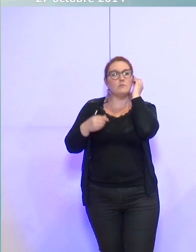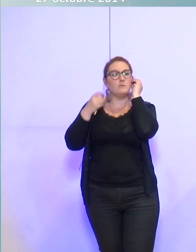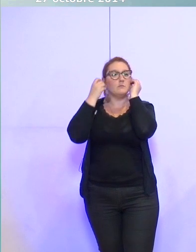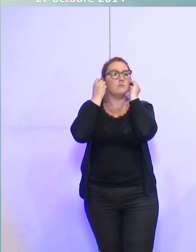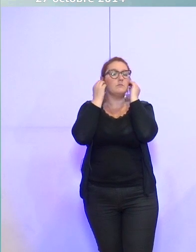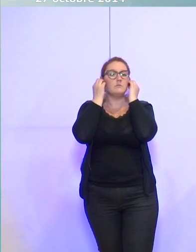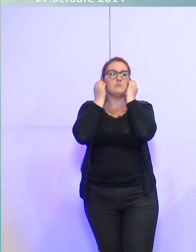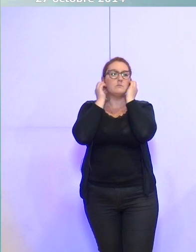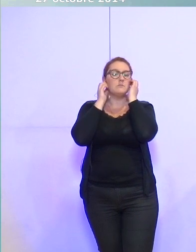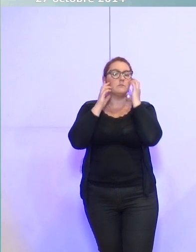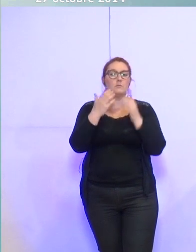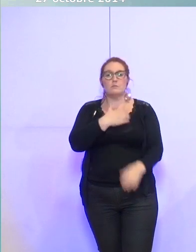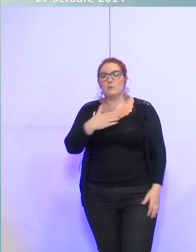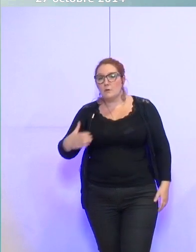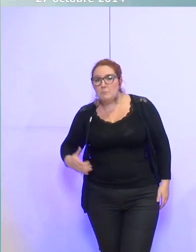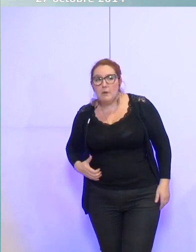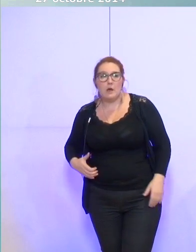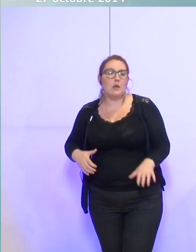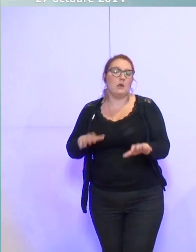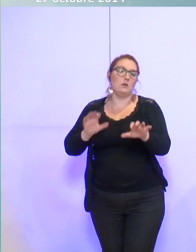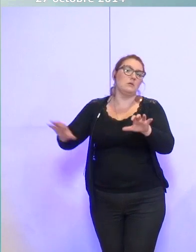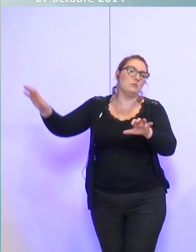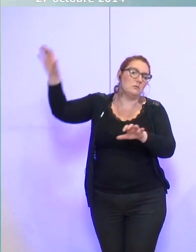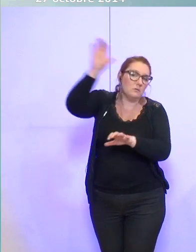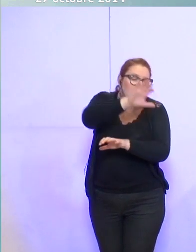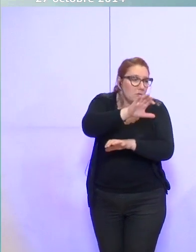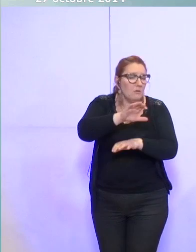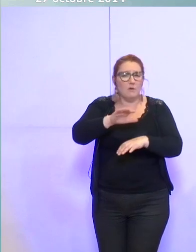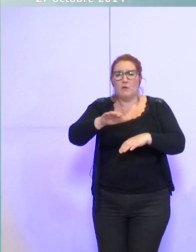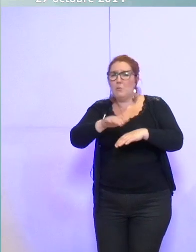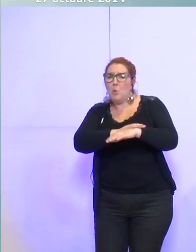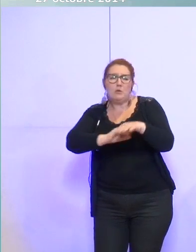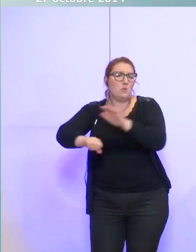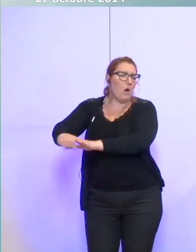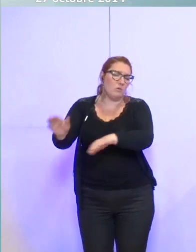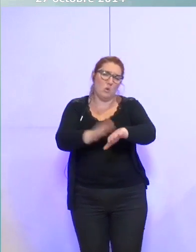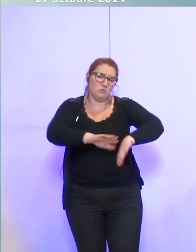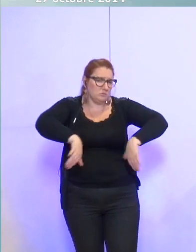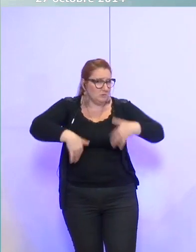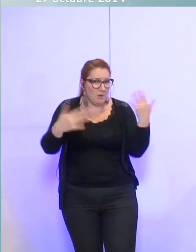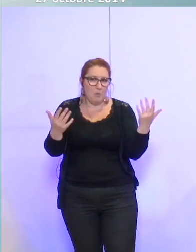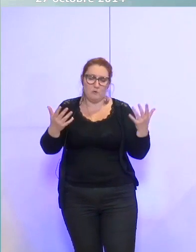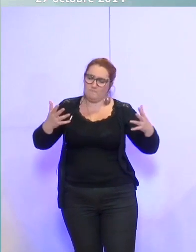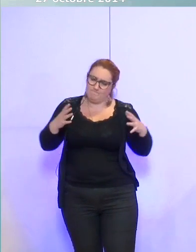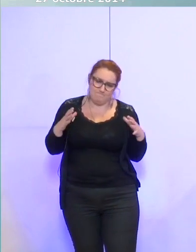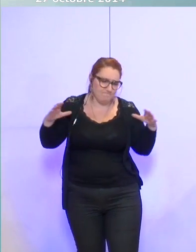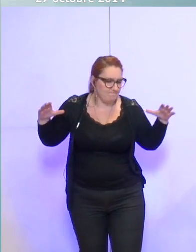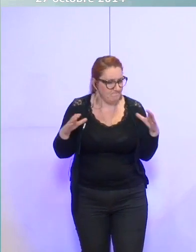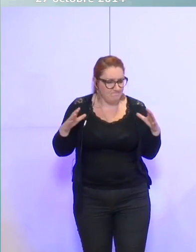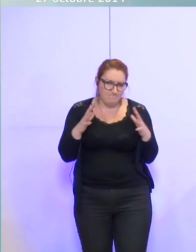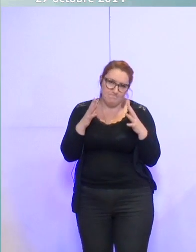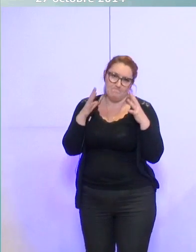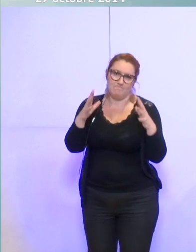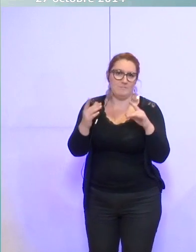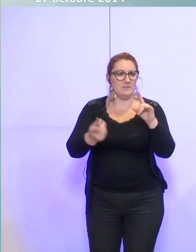l'ensemble des collectivités territoriales, quelle que soit leur couleur politique, et qui vise à porter ce débat-là sur la place publique. C'est maintenant qu'il faut le faire.